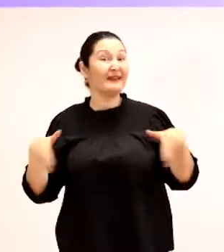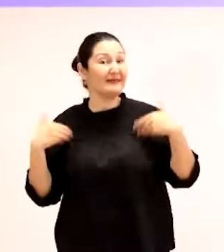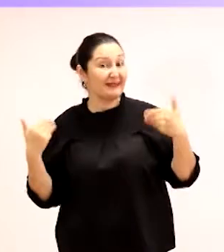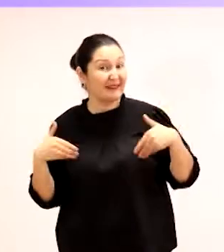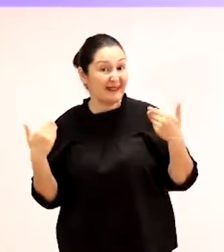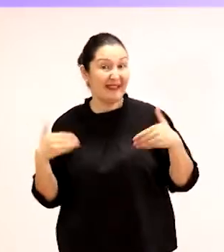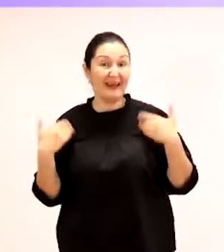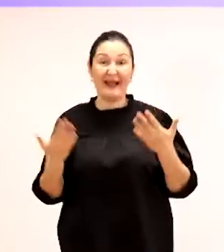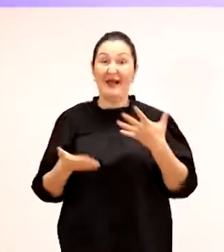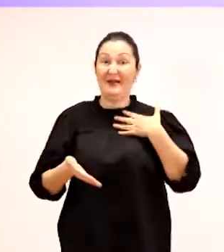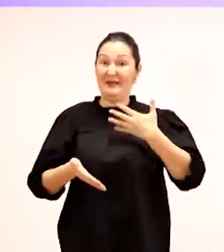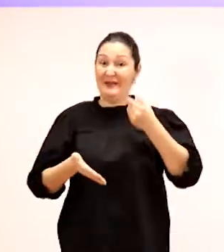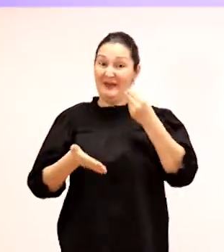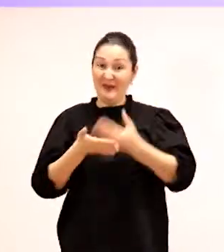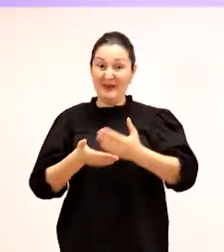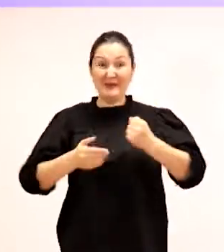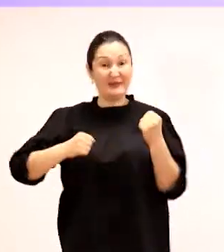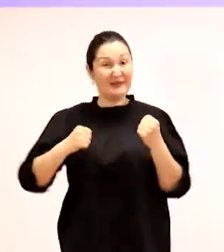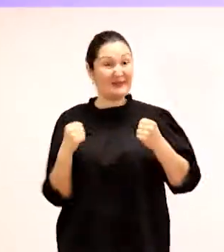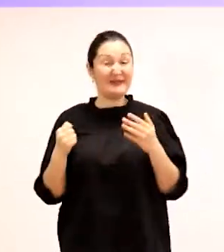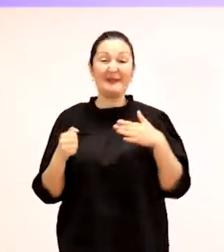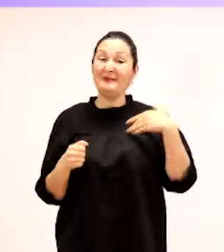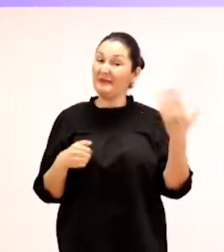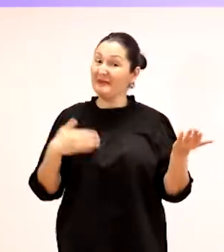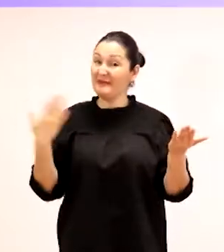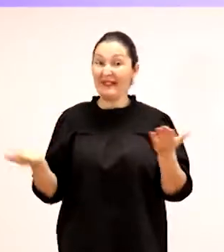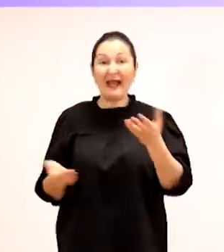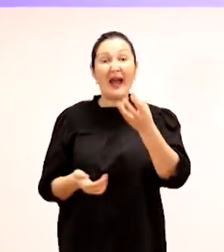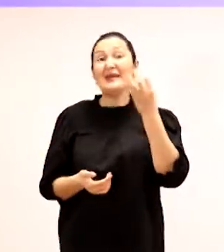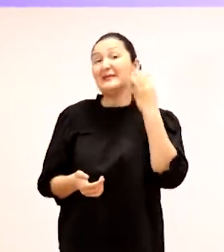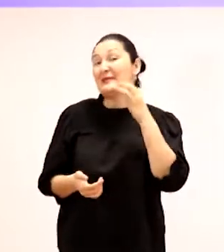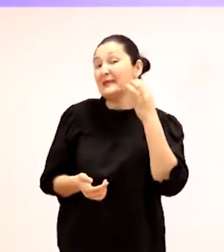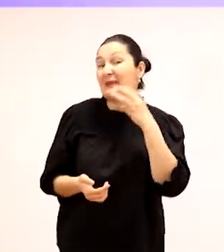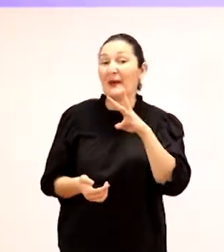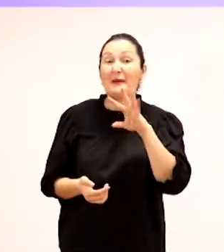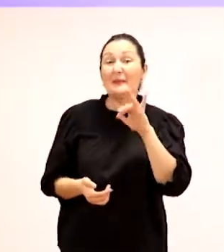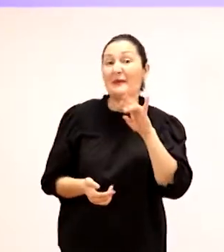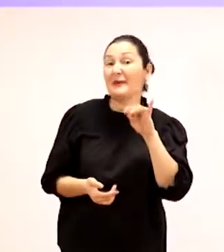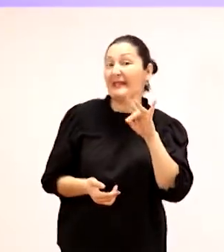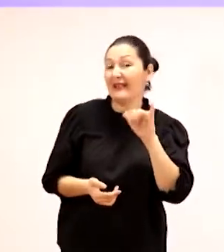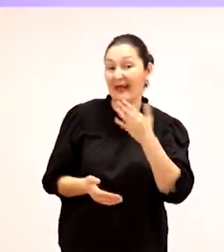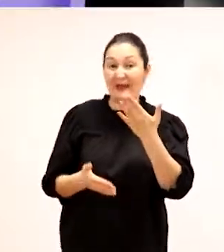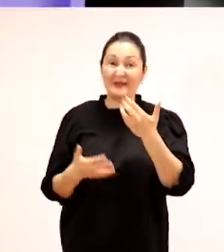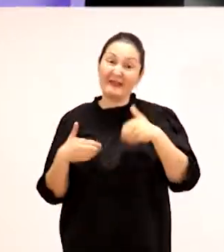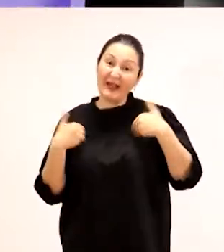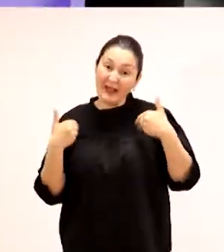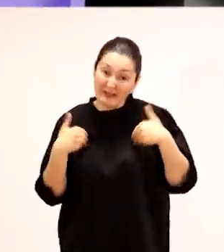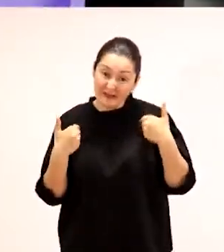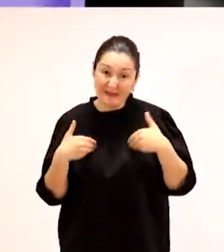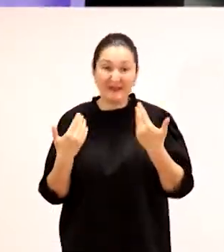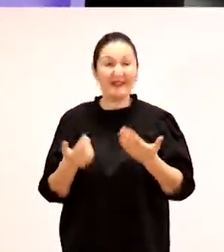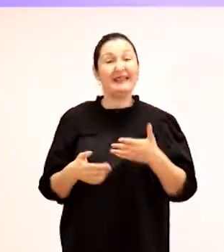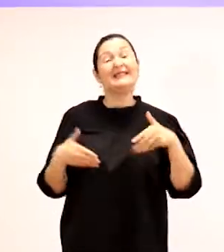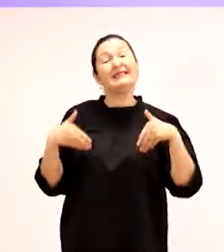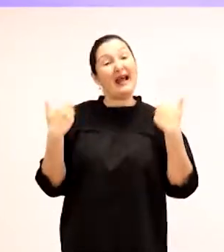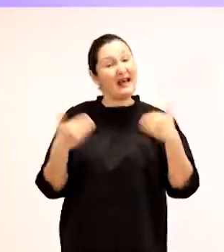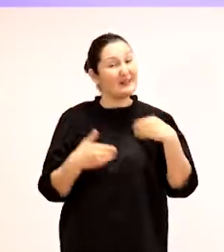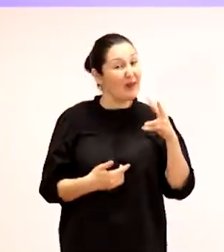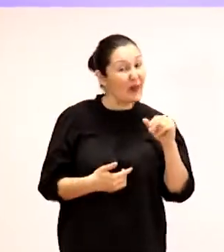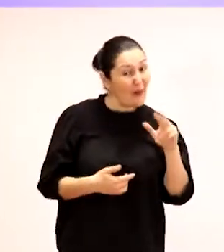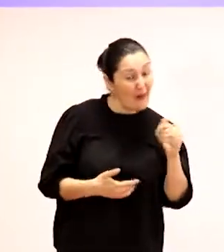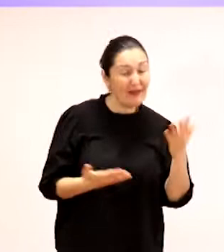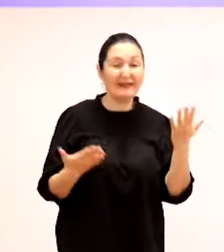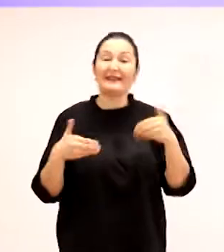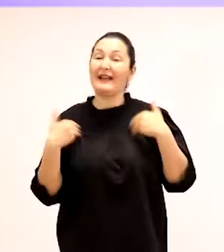Здравствуйте, мои маленькие друзья. Здравствуйте, тетя Мунира. Здравствуйте, тетя Мунира. Здравствуй, Лолочка.